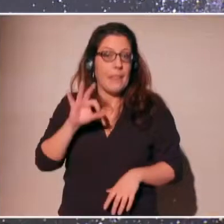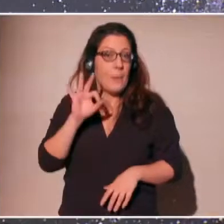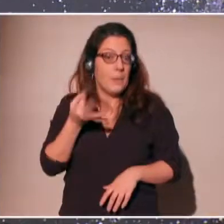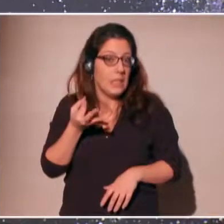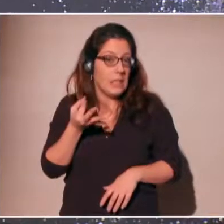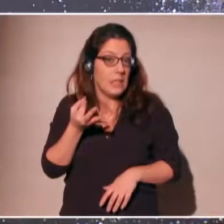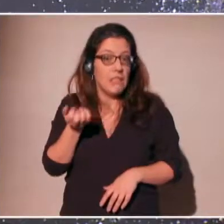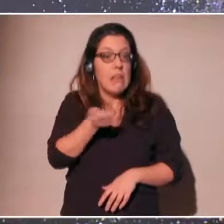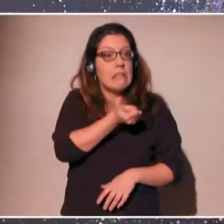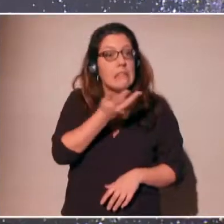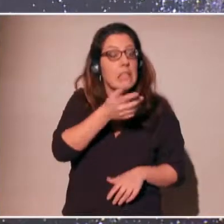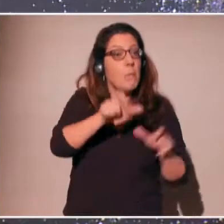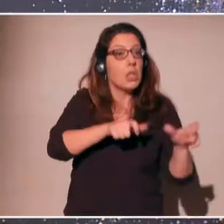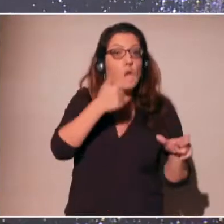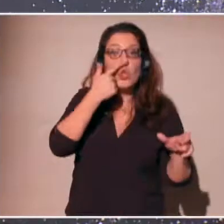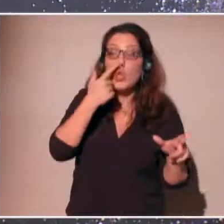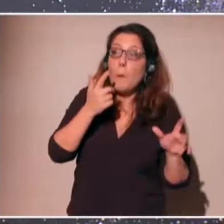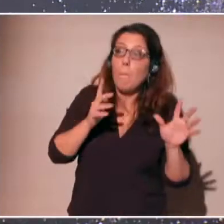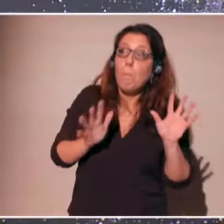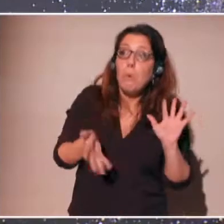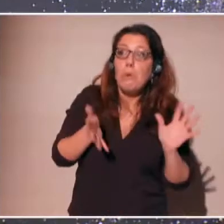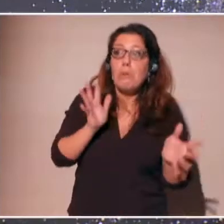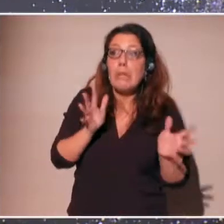Certains diront peut-être,